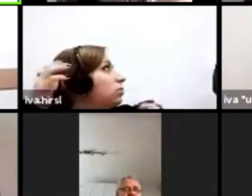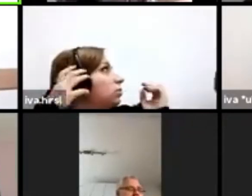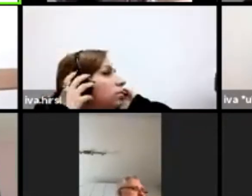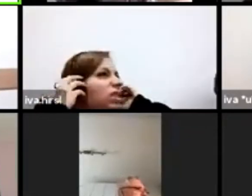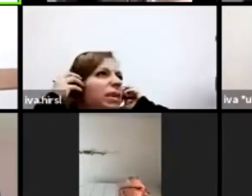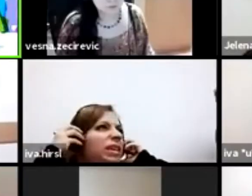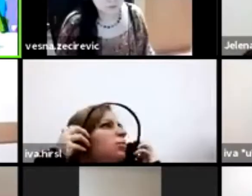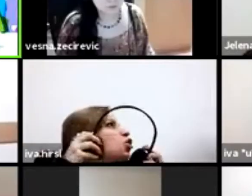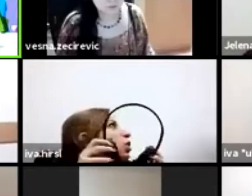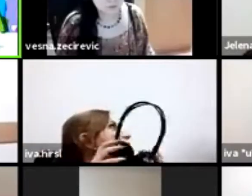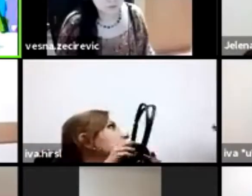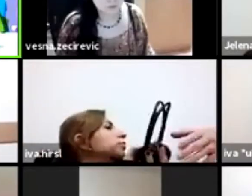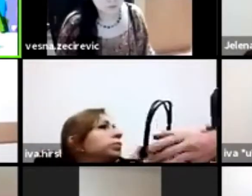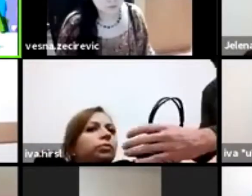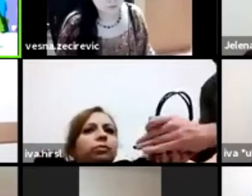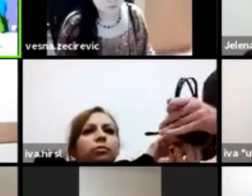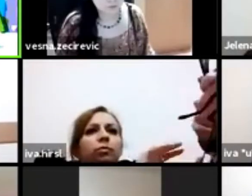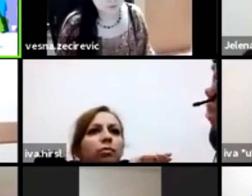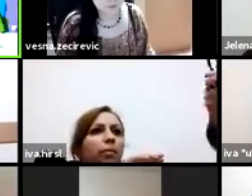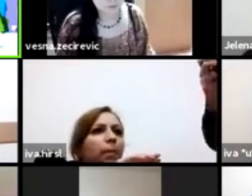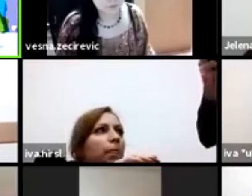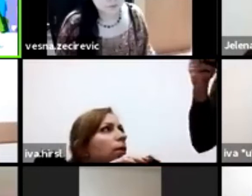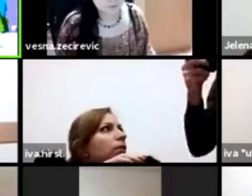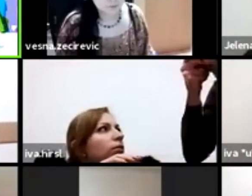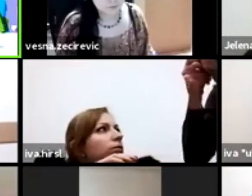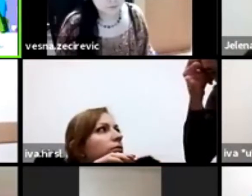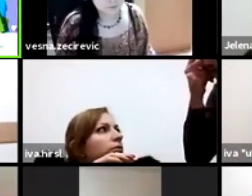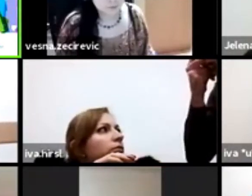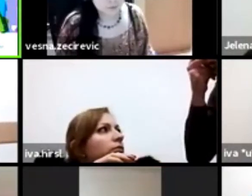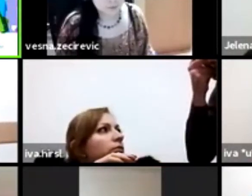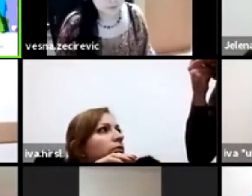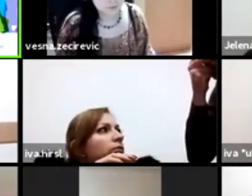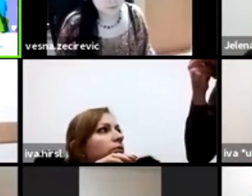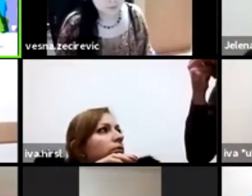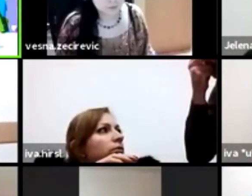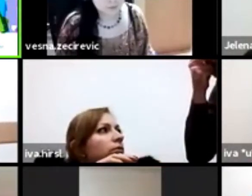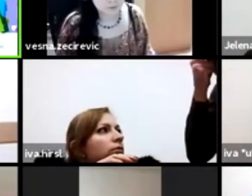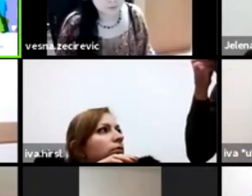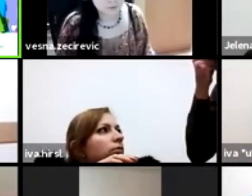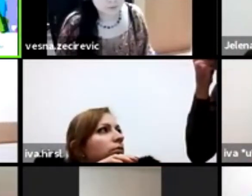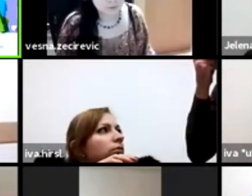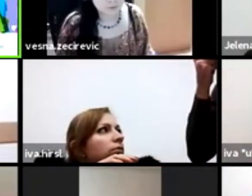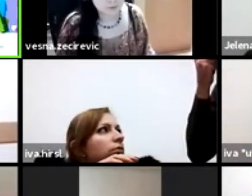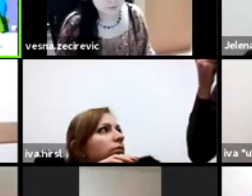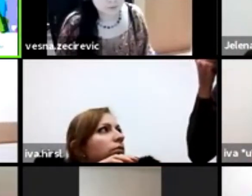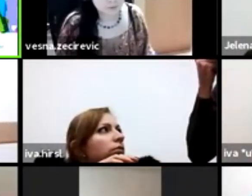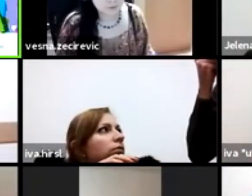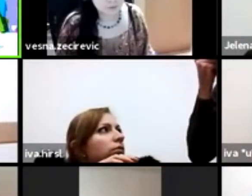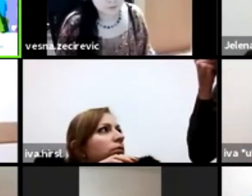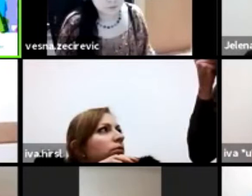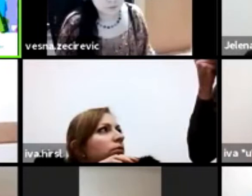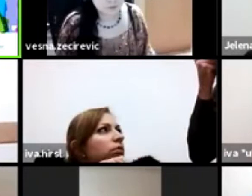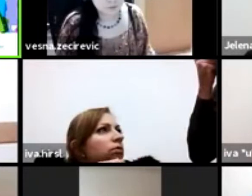Claro, 8.13. Posto questo un po' stiepa. Posto questo stiepa. Ok, tu ora che ne puoi?